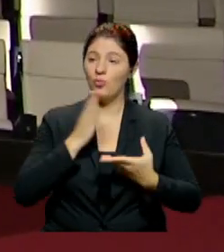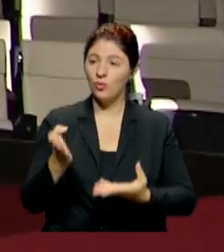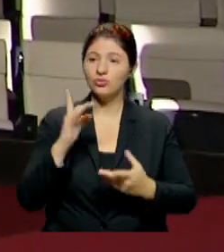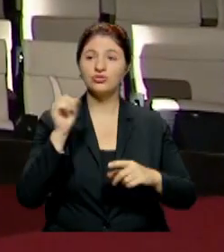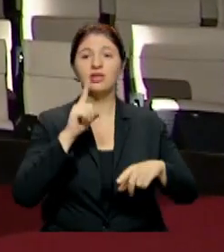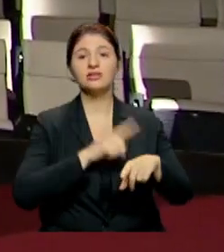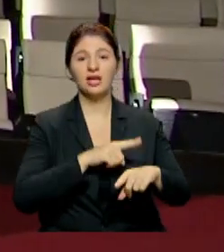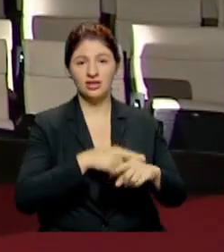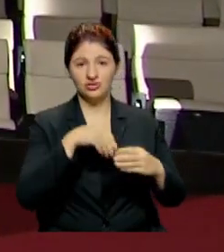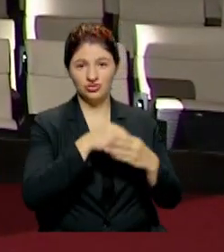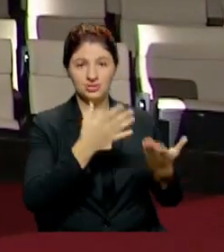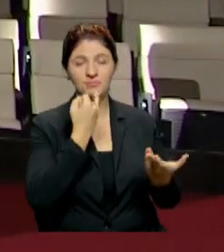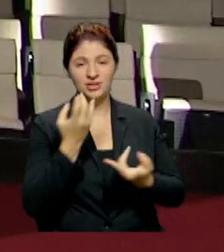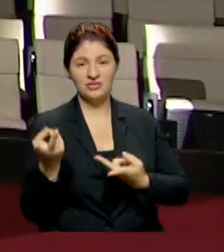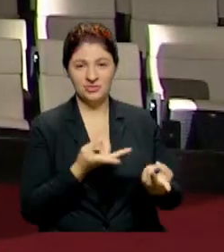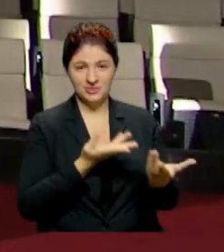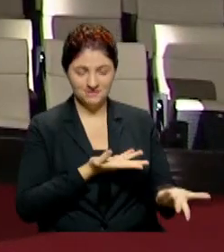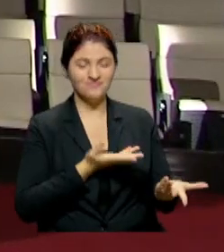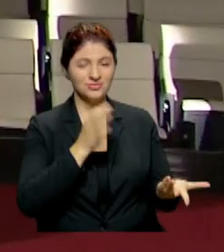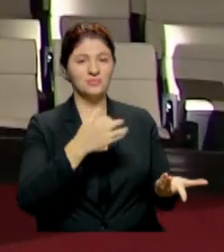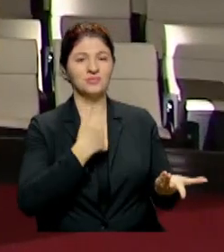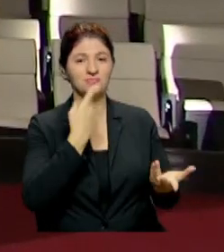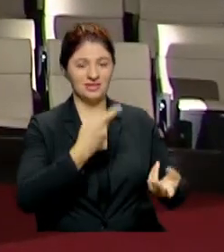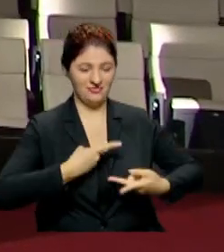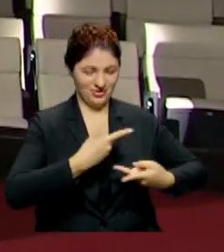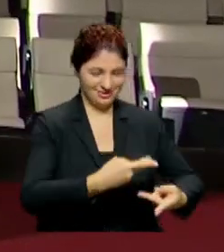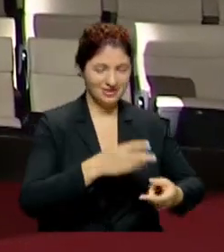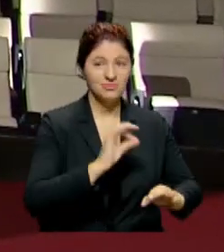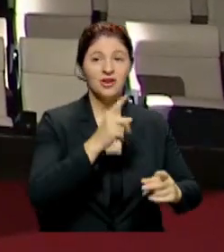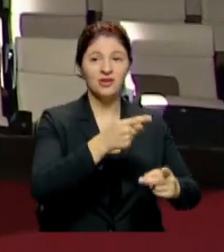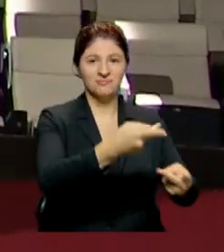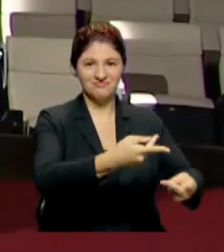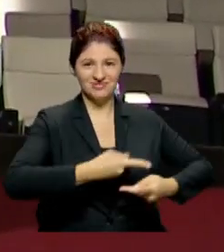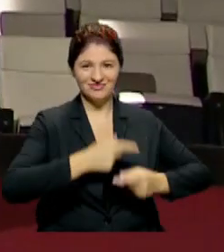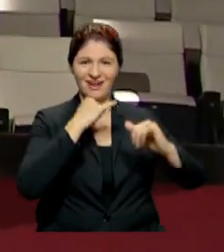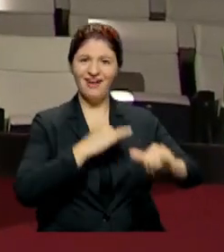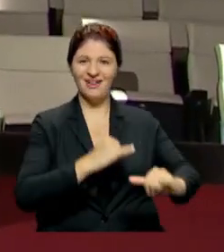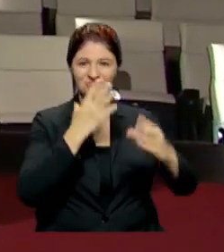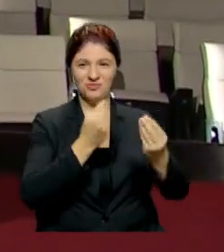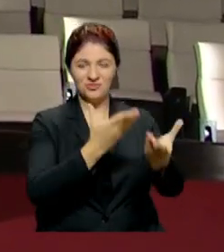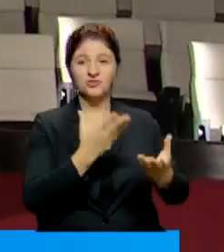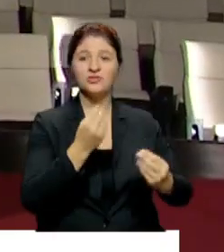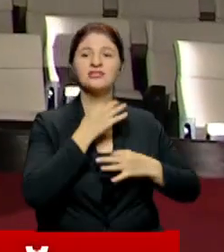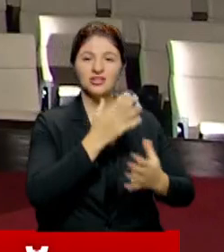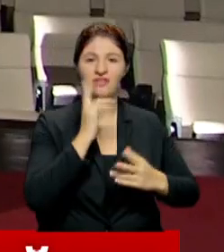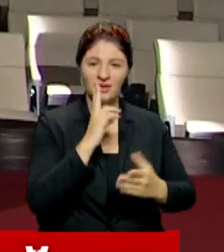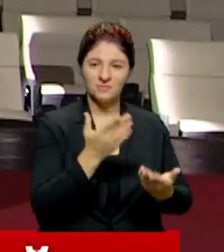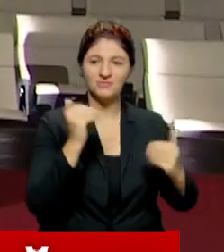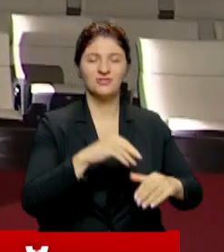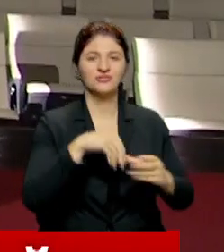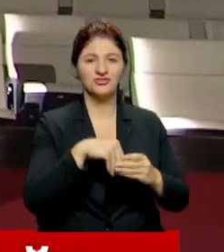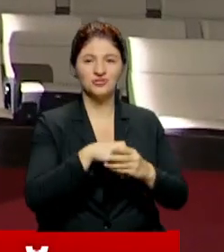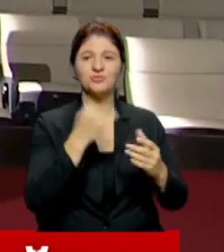Kılıçdaroğlu çalar saatte misafirimiz Hem biz misafir hem de aynı zamanda Siz de misafir misiniz Çok zaman efendim